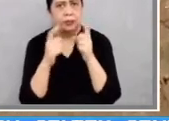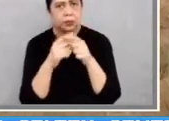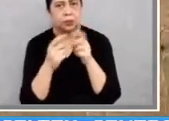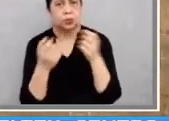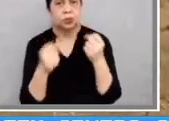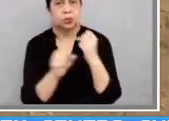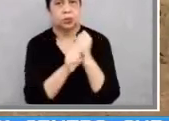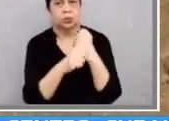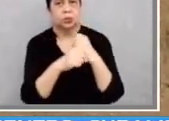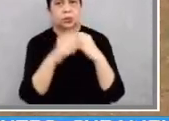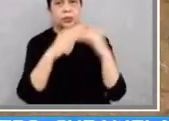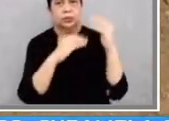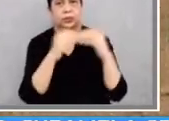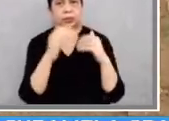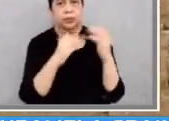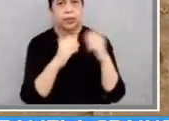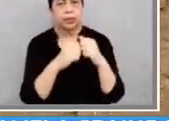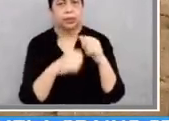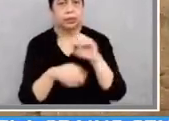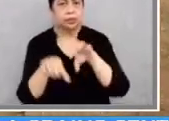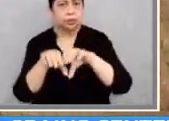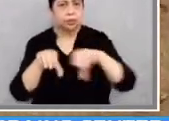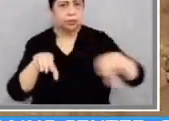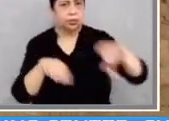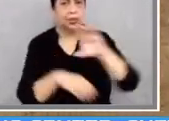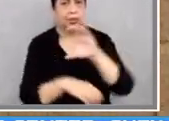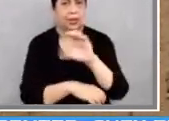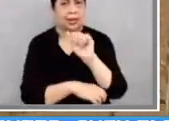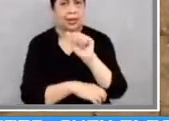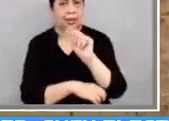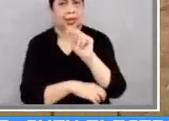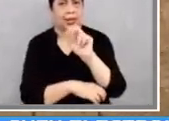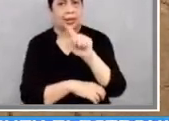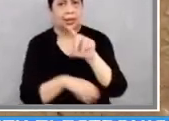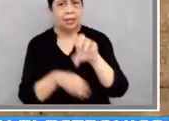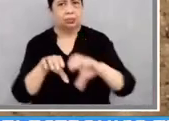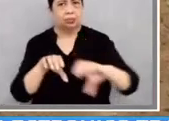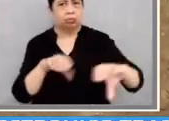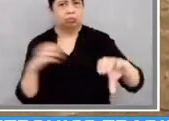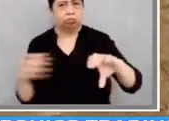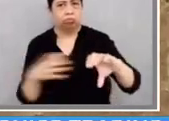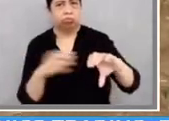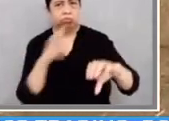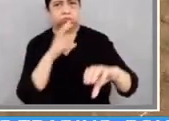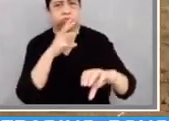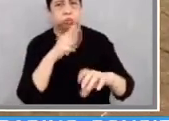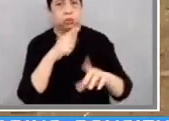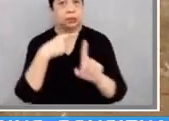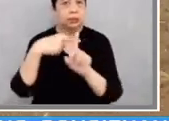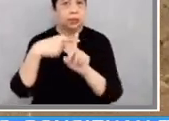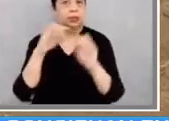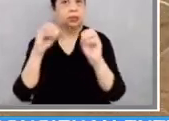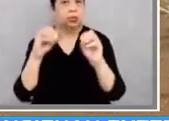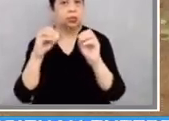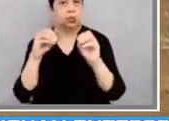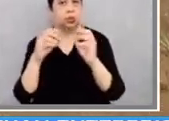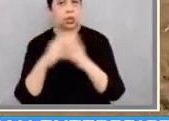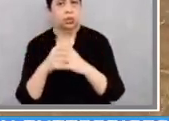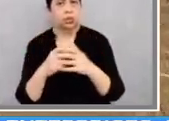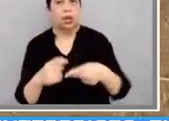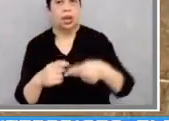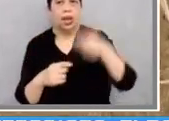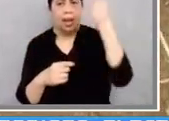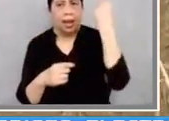mga irrigation canals. Ano po? At isa pa, tuturuan namin yung mga farmers natin dito, yung mga high value crop production.